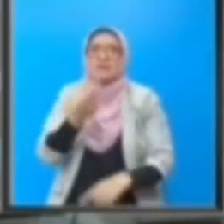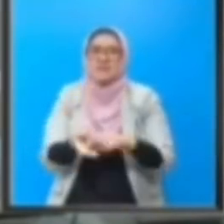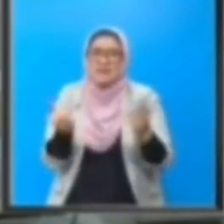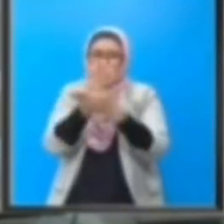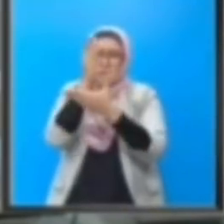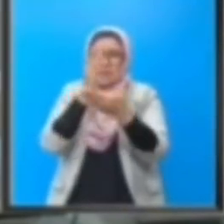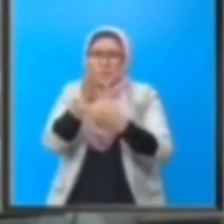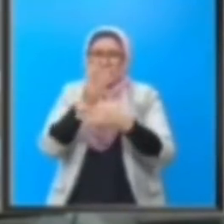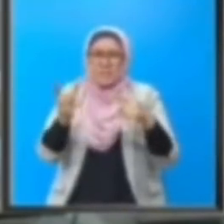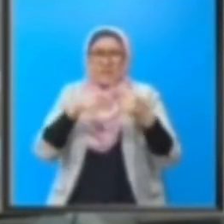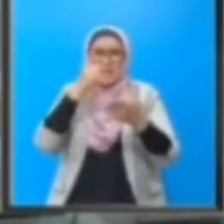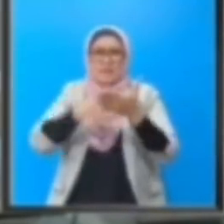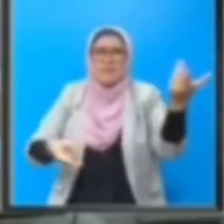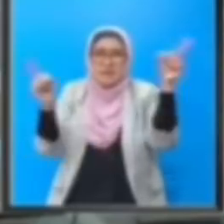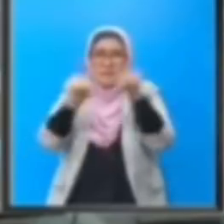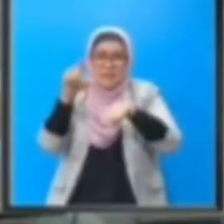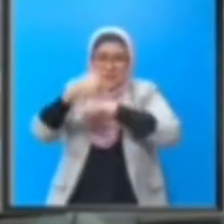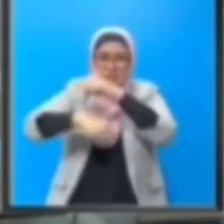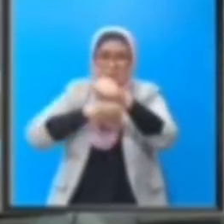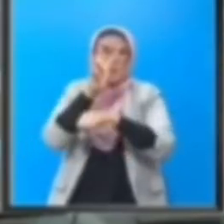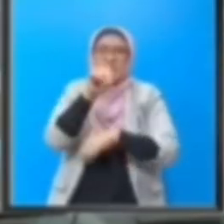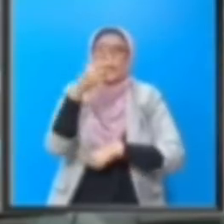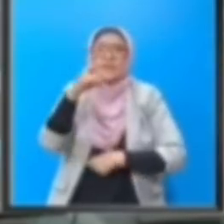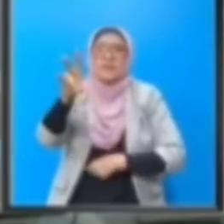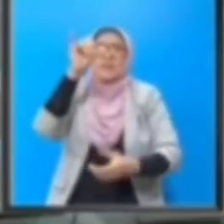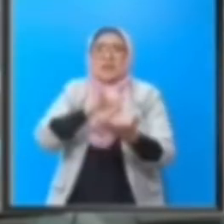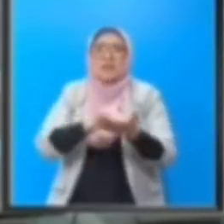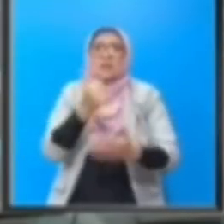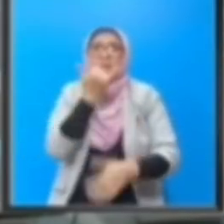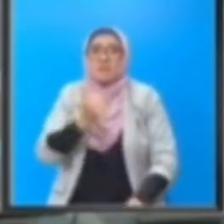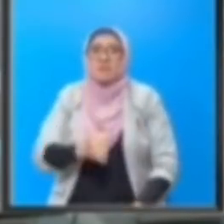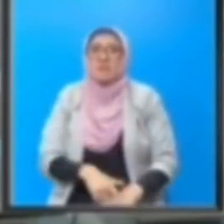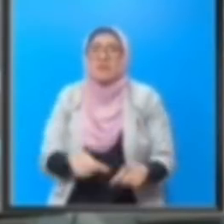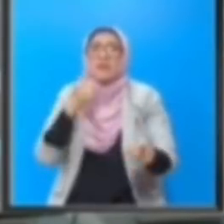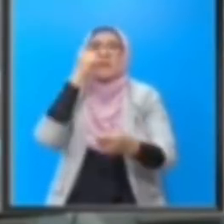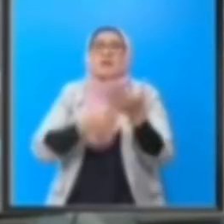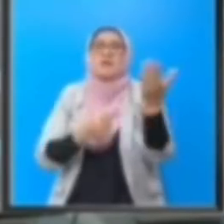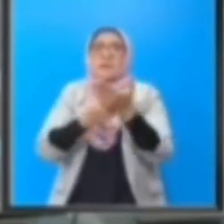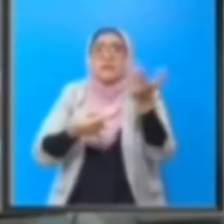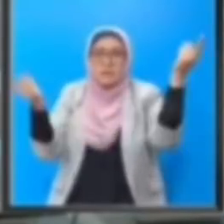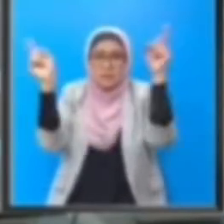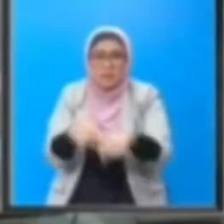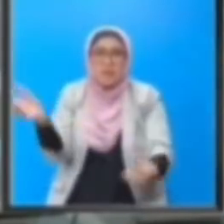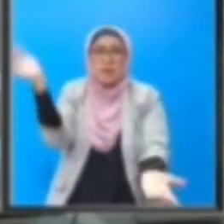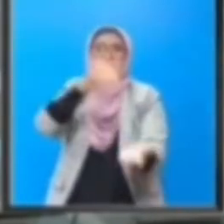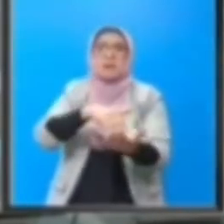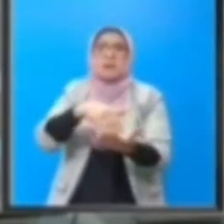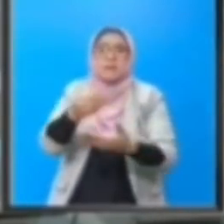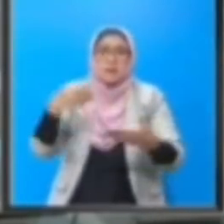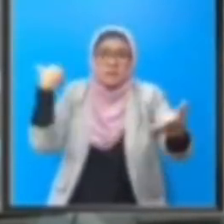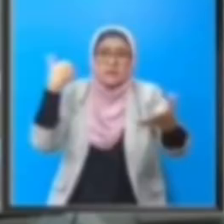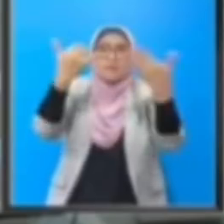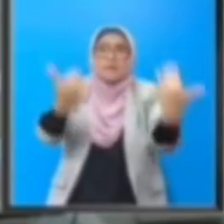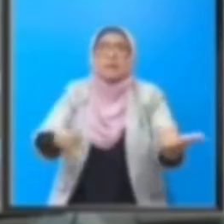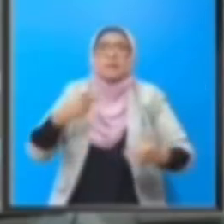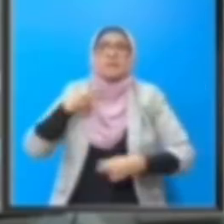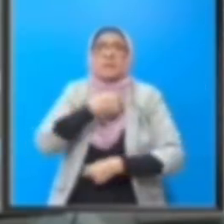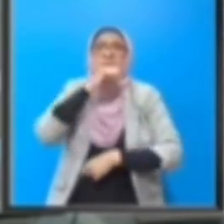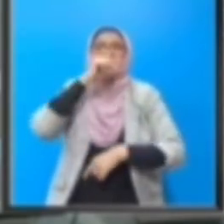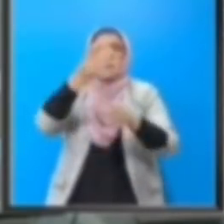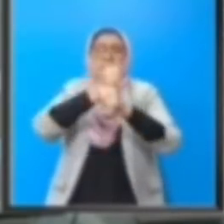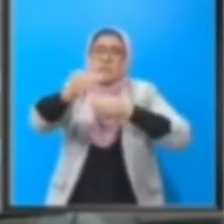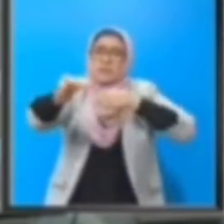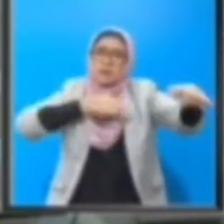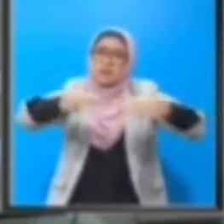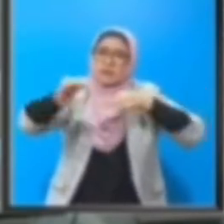don't make one right. Apa yang berlaku pada tahun 2017 adalah salah. Baik. Tetapi apa boleh berlaku lagi dan sampai hari ini kita belum dapat